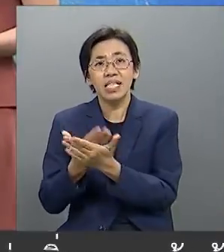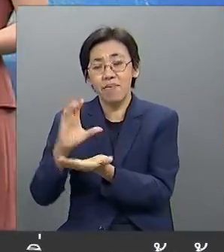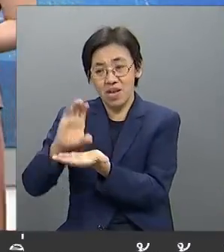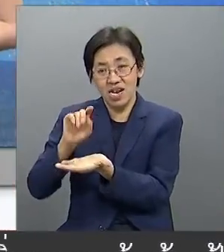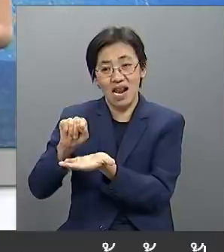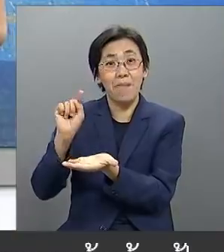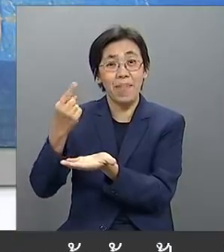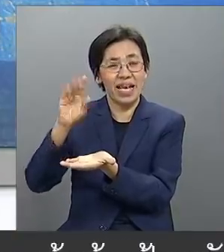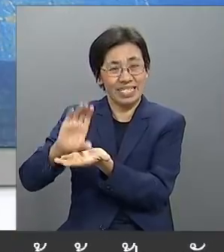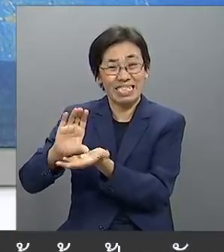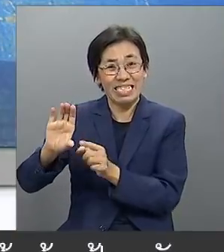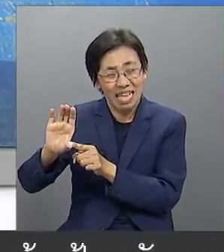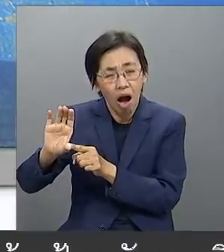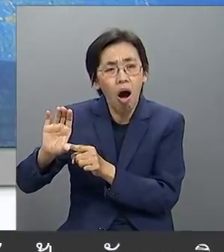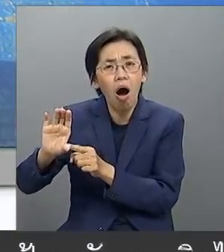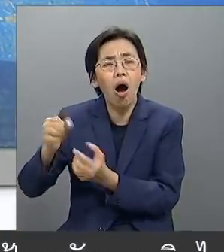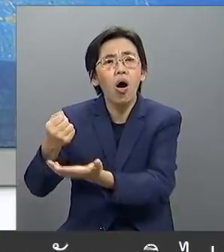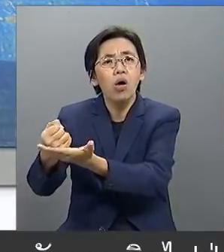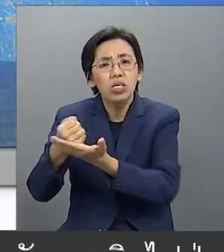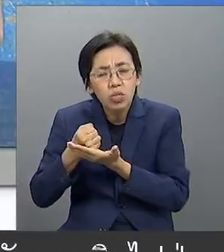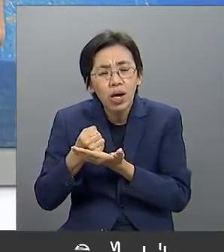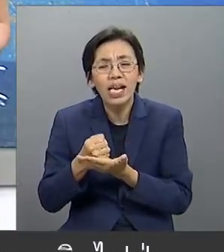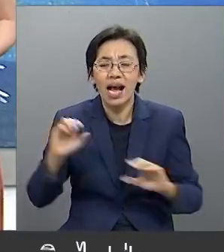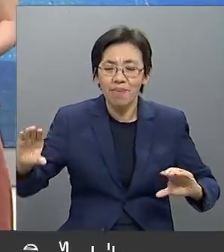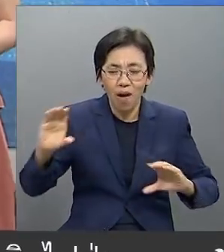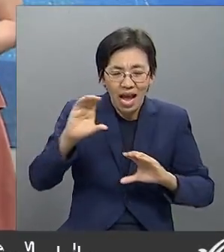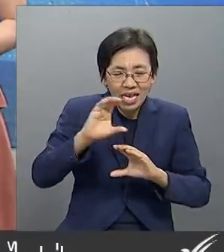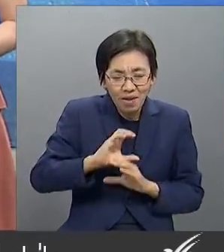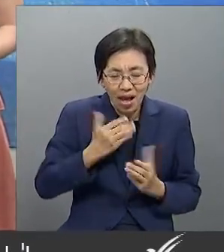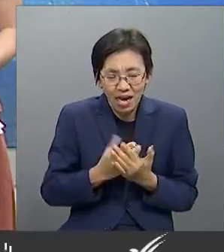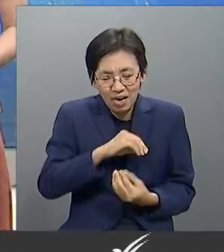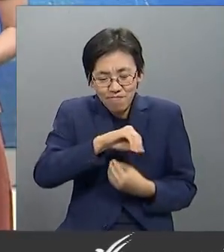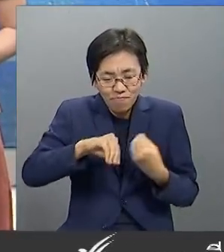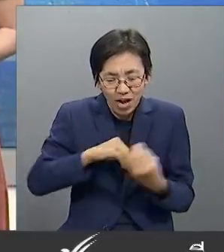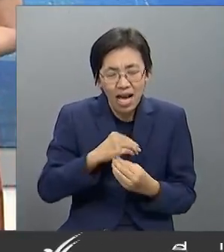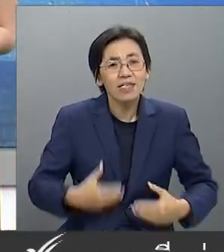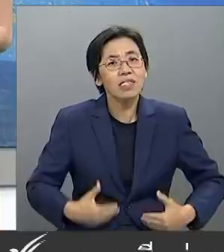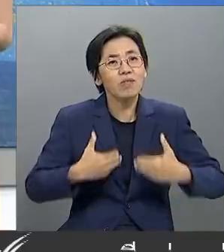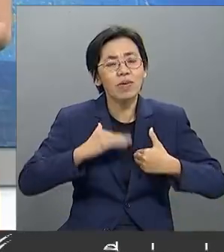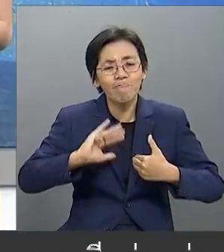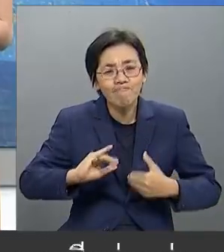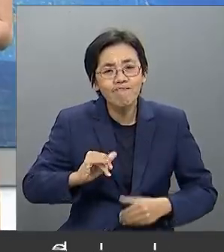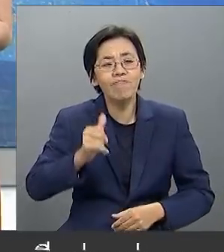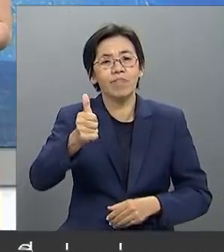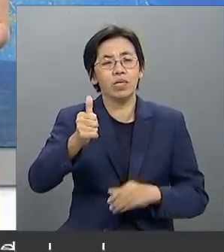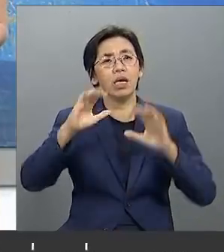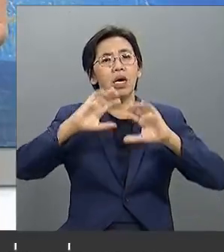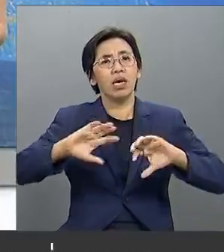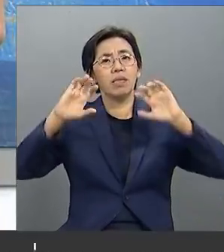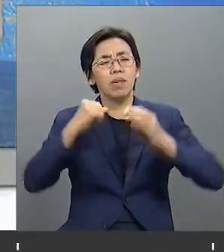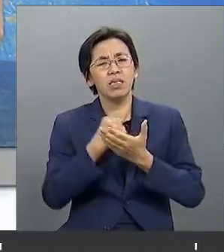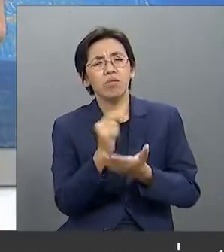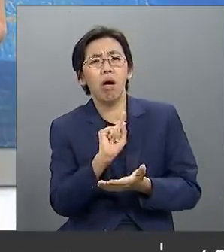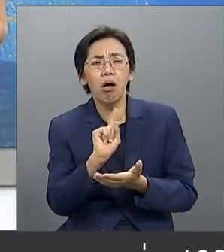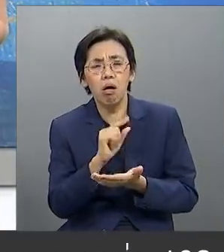ก็น่าจะทำให้ชีวิตมีคุณภาพดียิ่งขึ้นนะคะส่วนงานของภาครัฐก็ถือว่าเป็นการเชื่อมบรรเทาภาระ